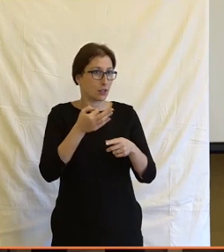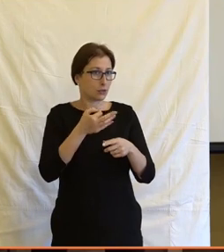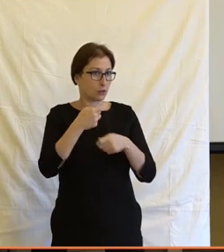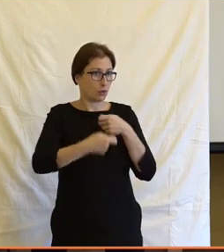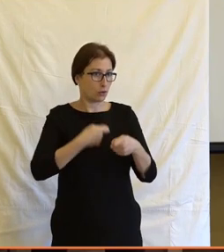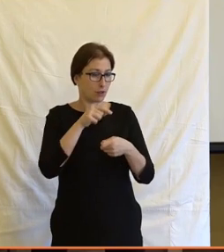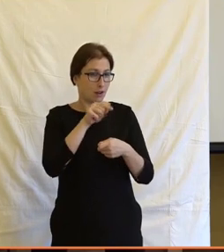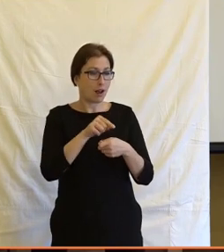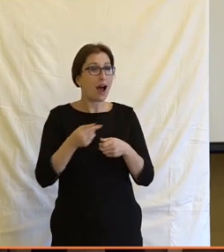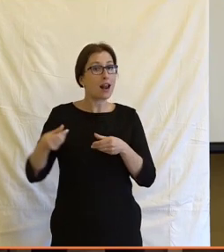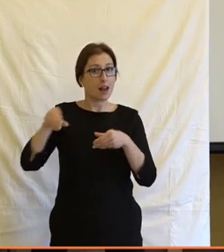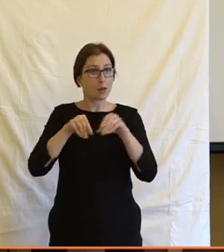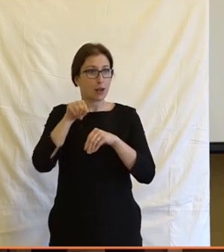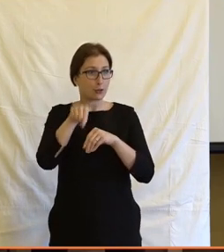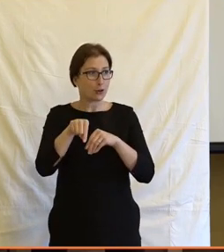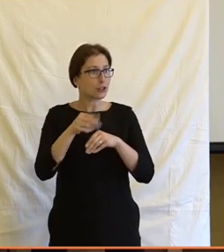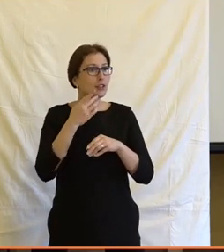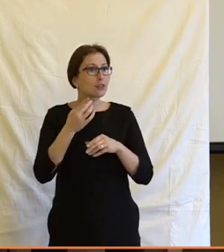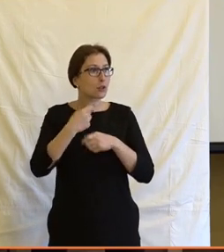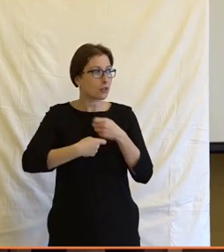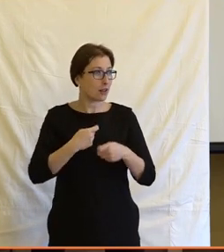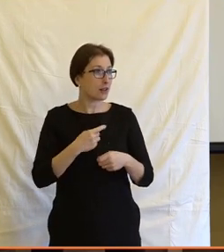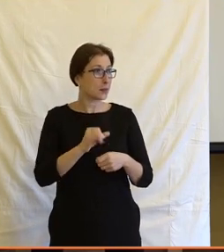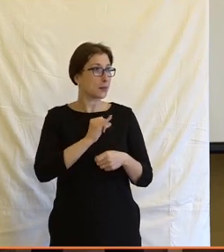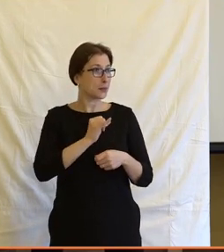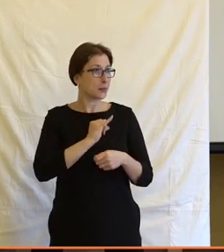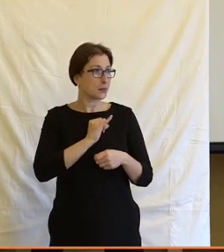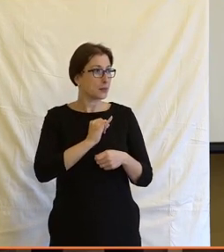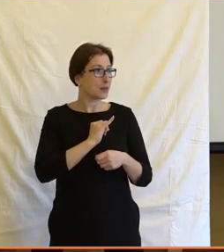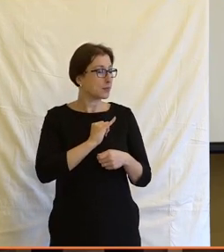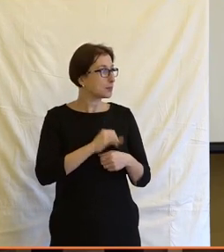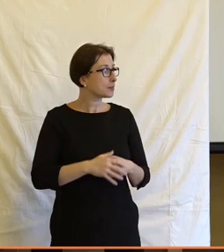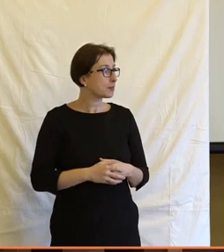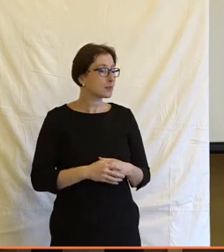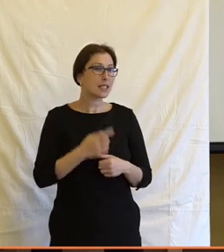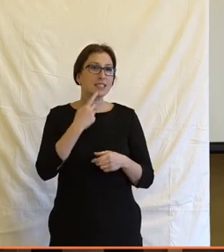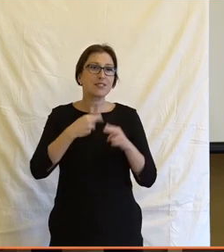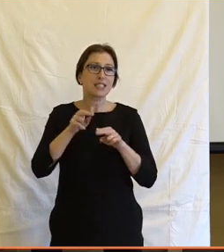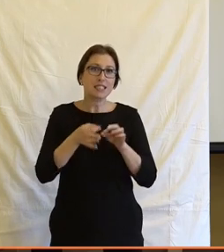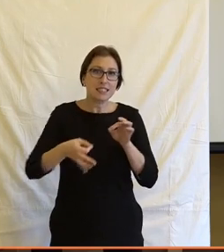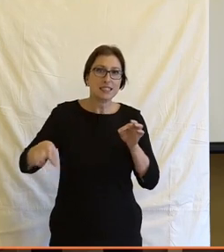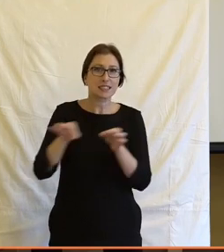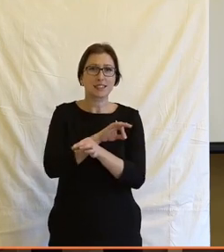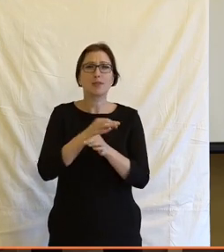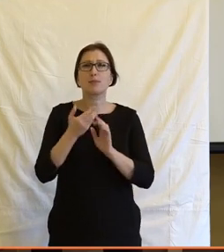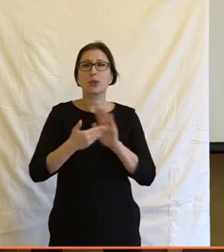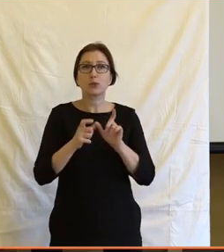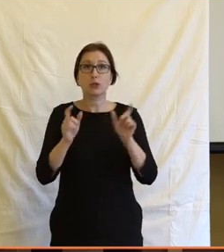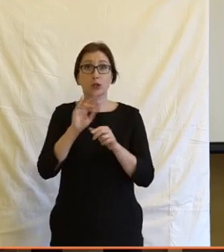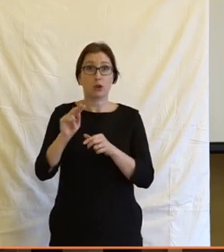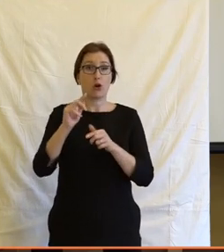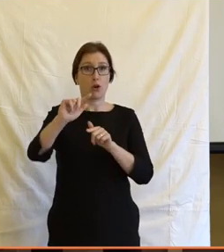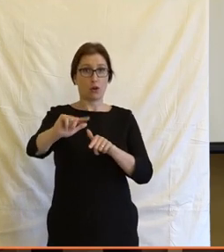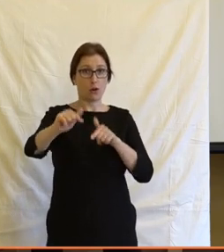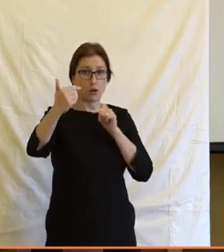jste s ní v té laboratoři dělali. Chtěla bych to popsat trochu možná podrobněji i proto, že ti, co nás